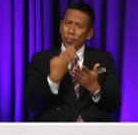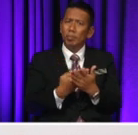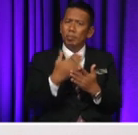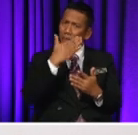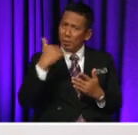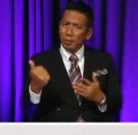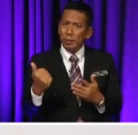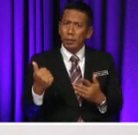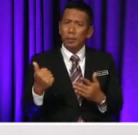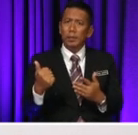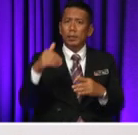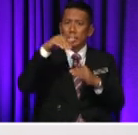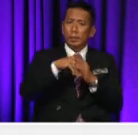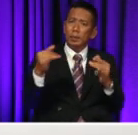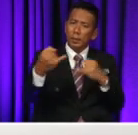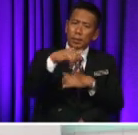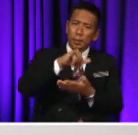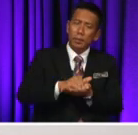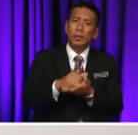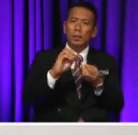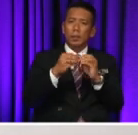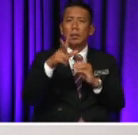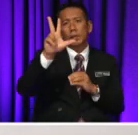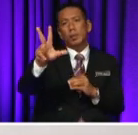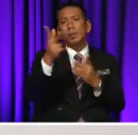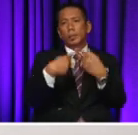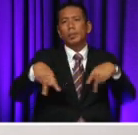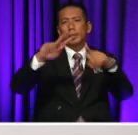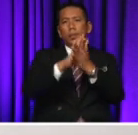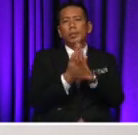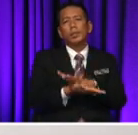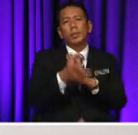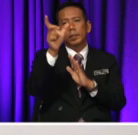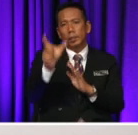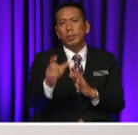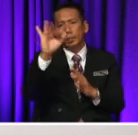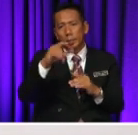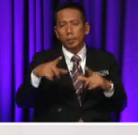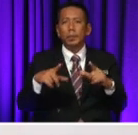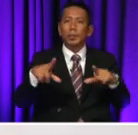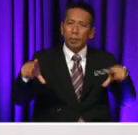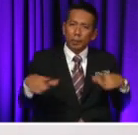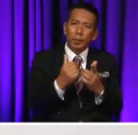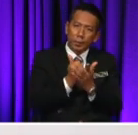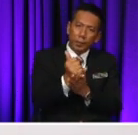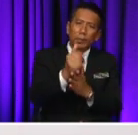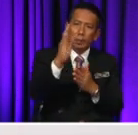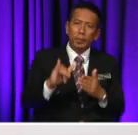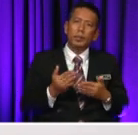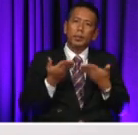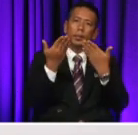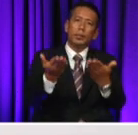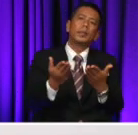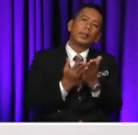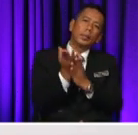dalam organisasi tersebut yang ketiga perlu menjadi seorang yang melaksanakan amanah yang diberi yang